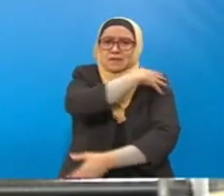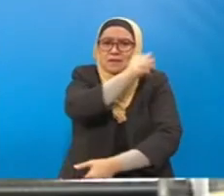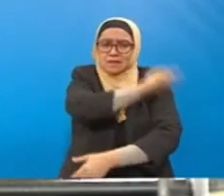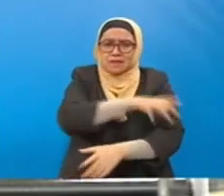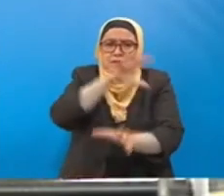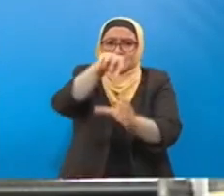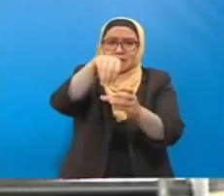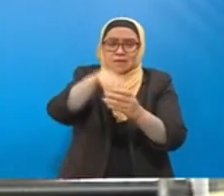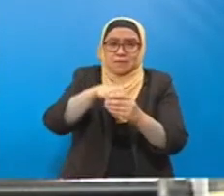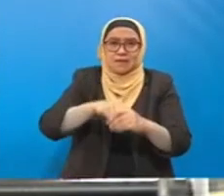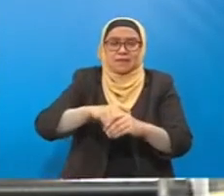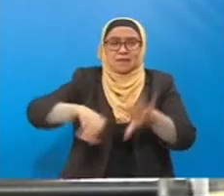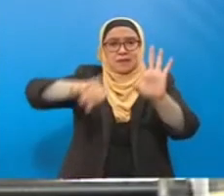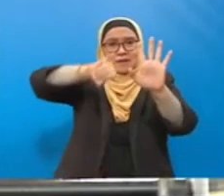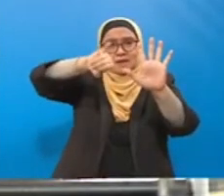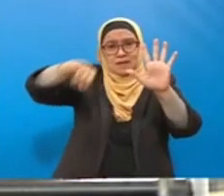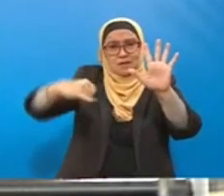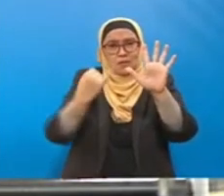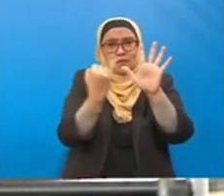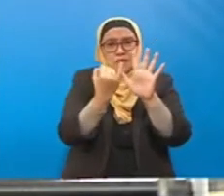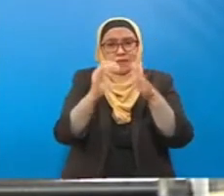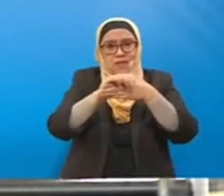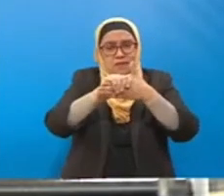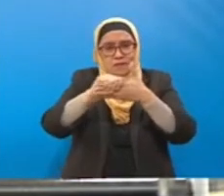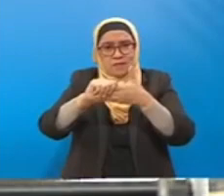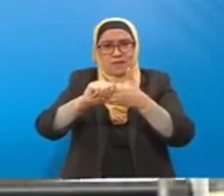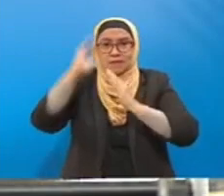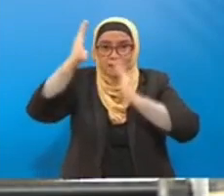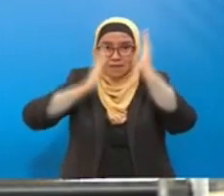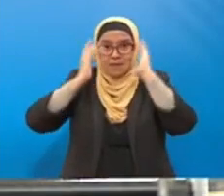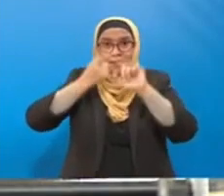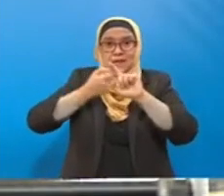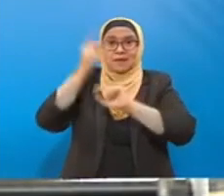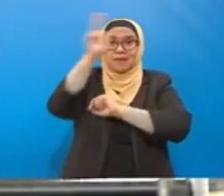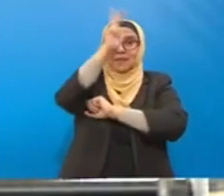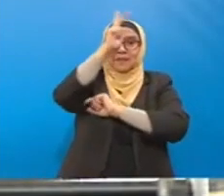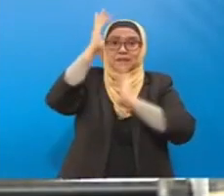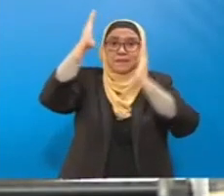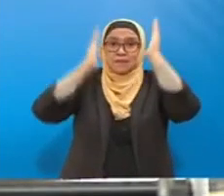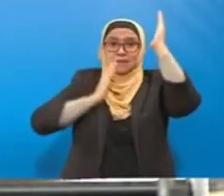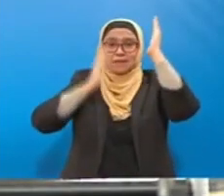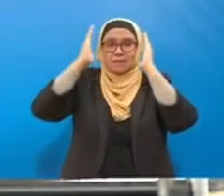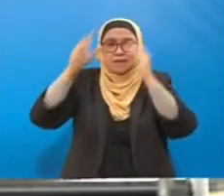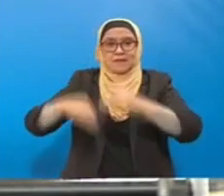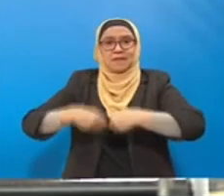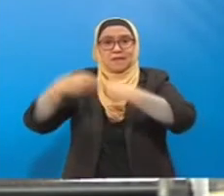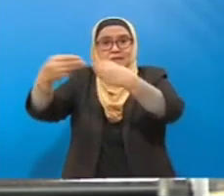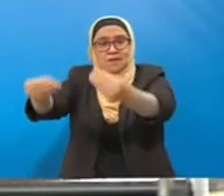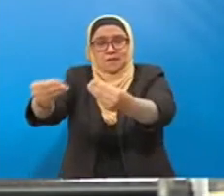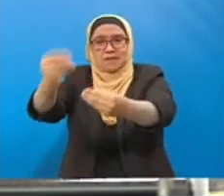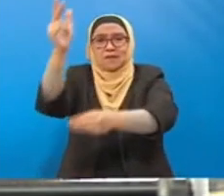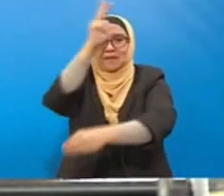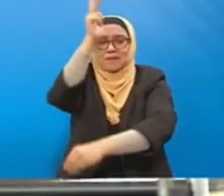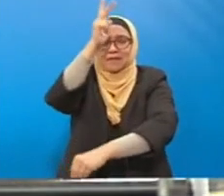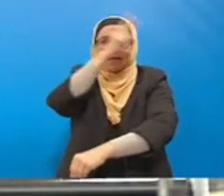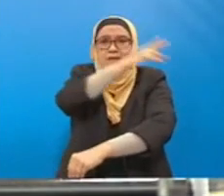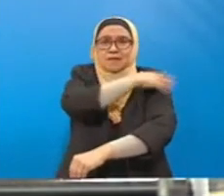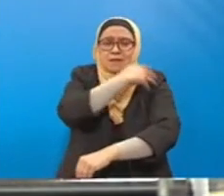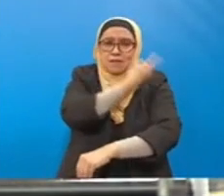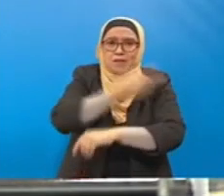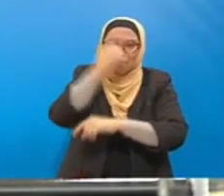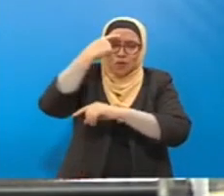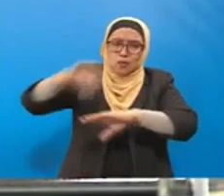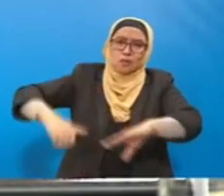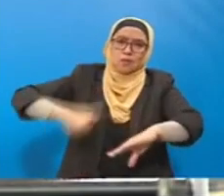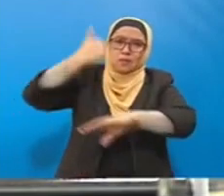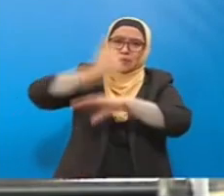sumbangan 5500000 Oke daripada Kerajaan Malaysia kepada kerajaan Palestine bagi pembinaan smule